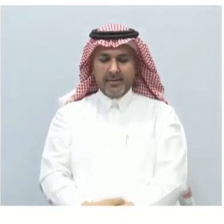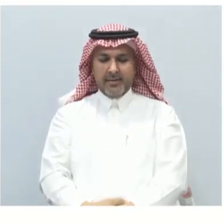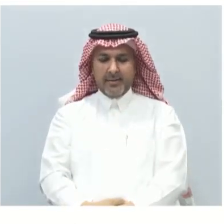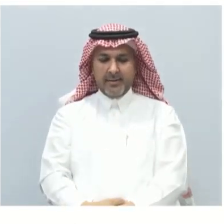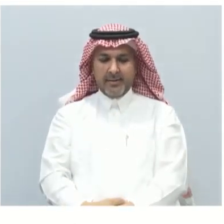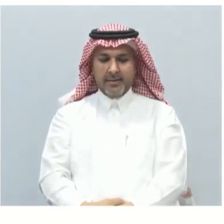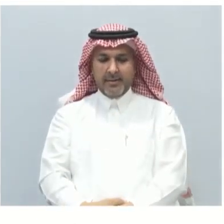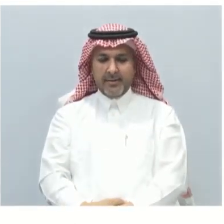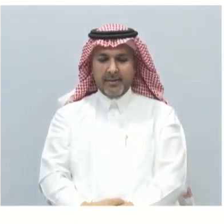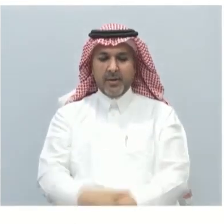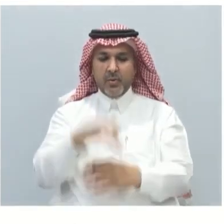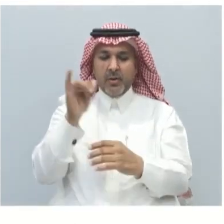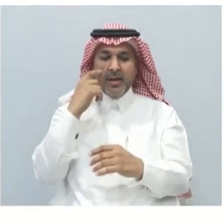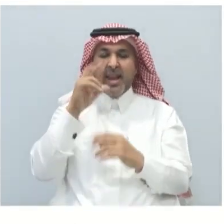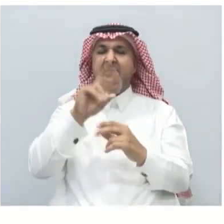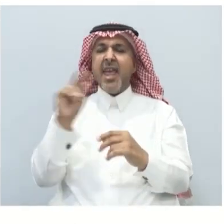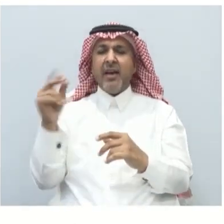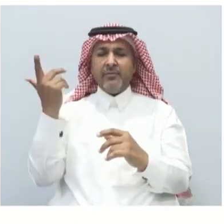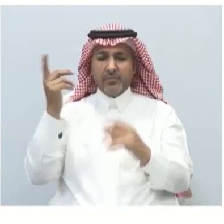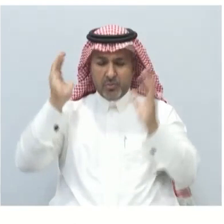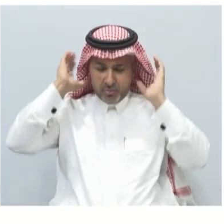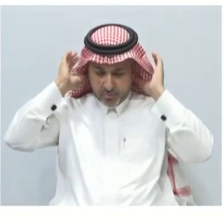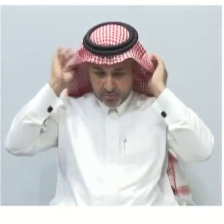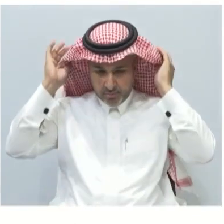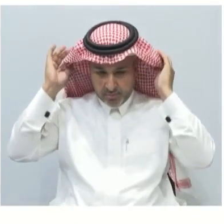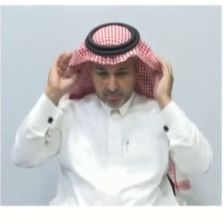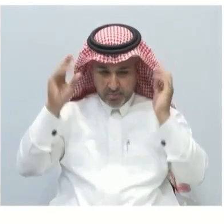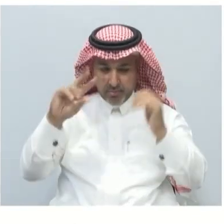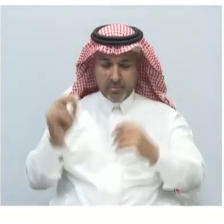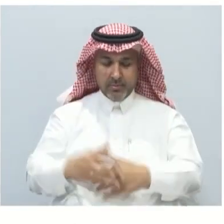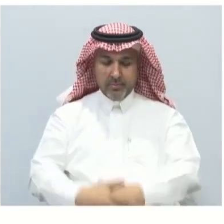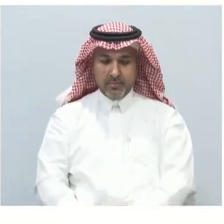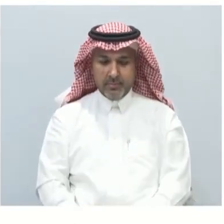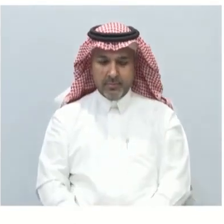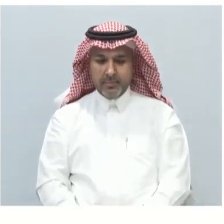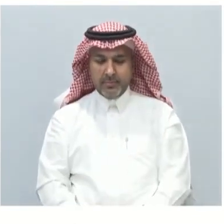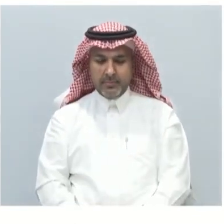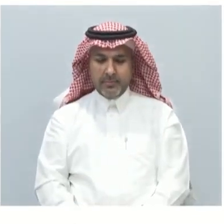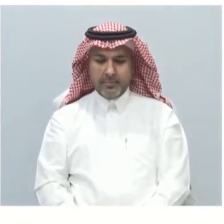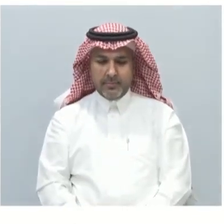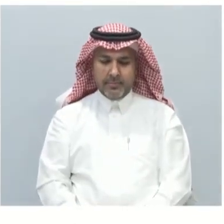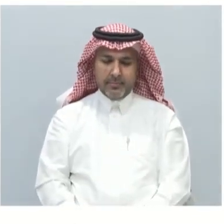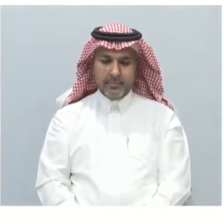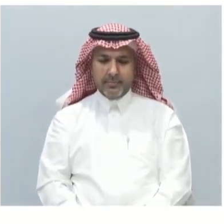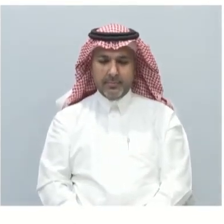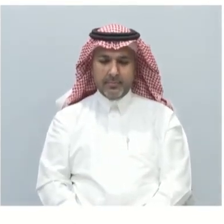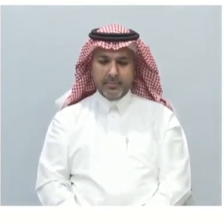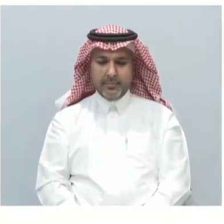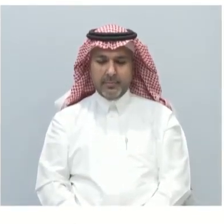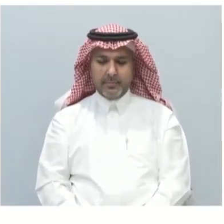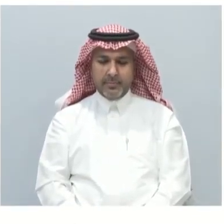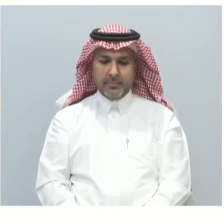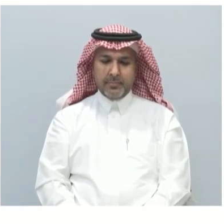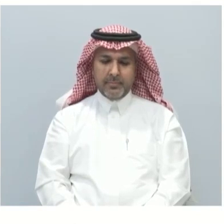والمقطع واي نفسه اذا نفس الخصائص المقطع وايد يساوي واحد هي نفس الخصائص للداله